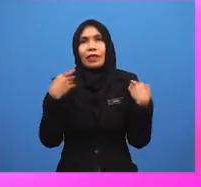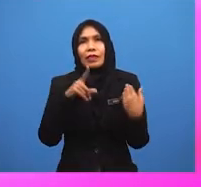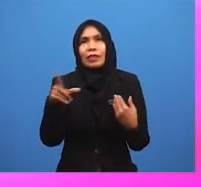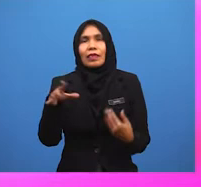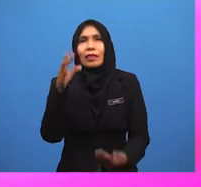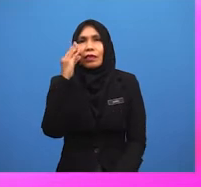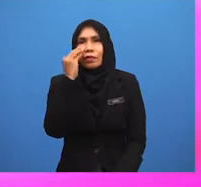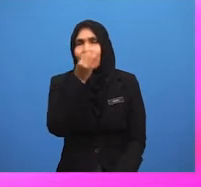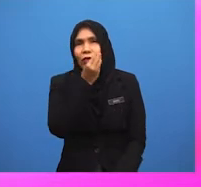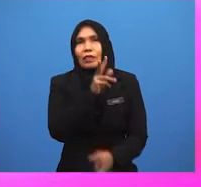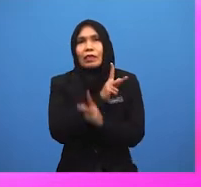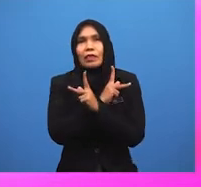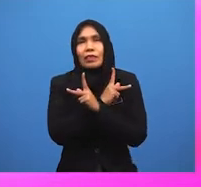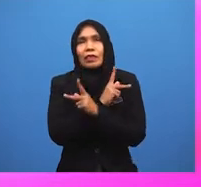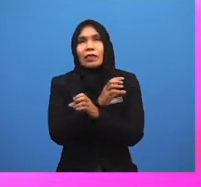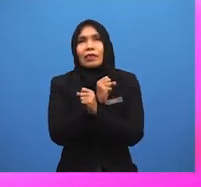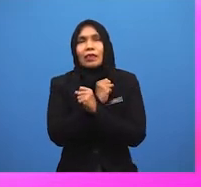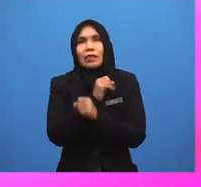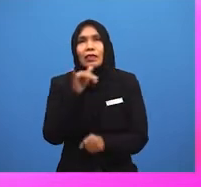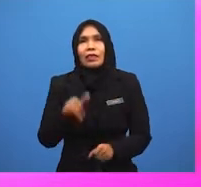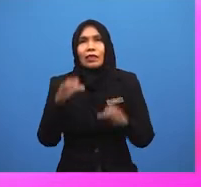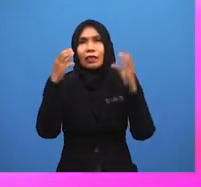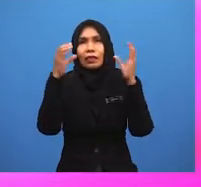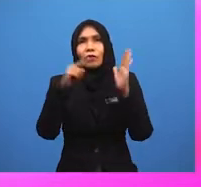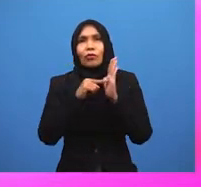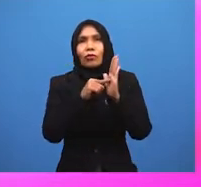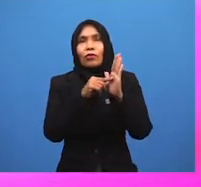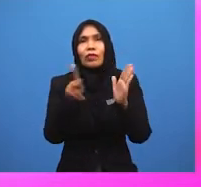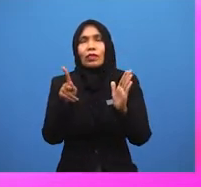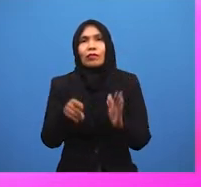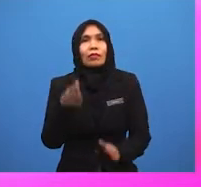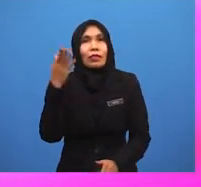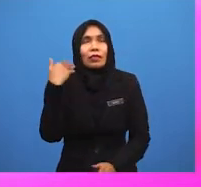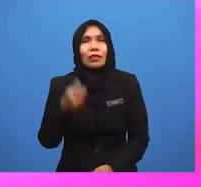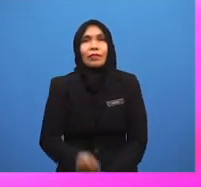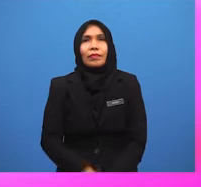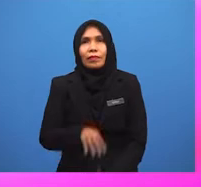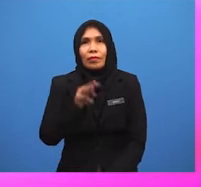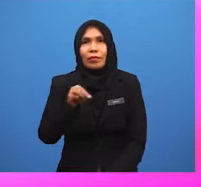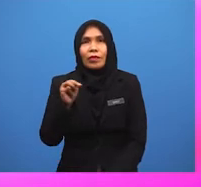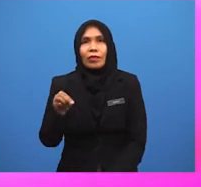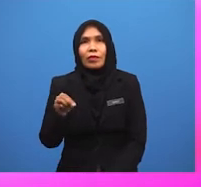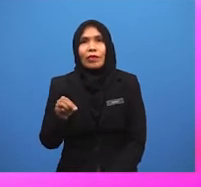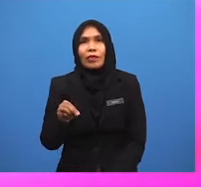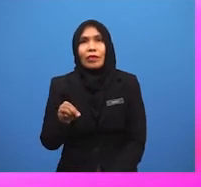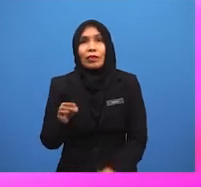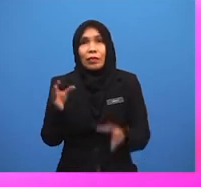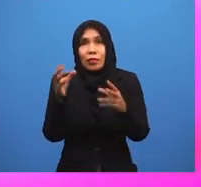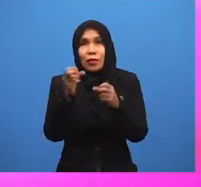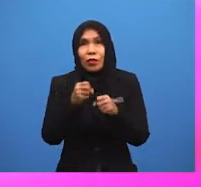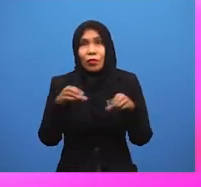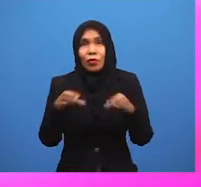adalah bunga kasih sayang yang cikgu tunjukkan tadi. Murid-murid, nak buat tak bunga